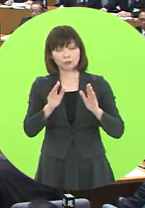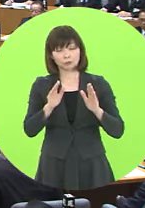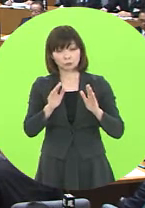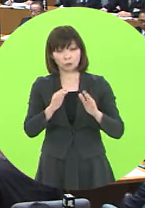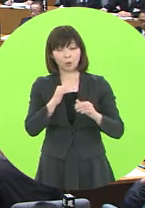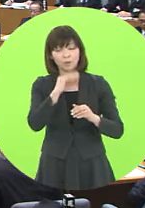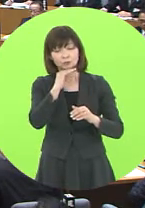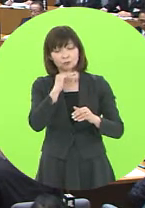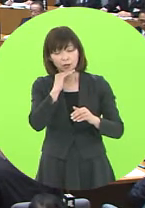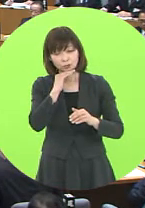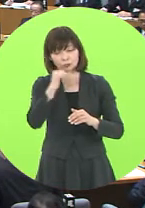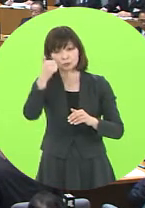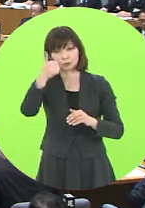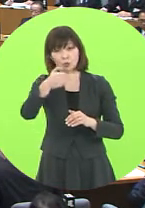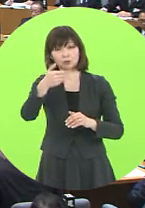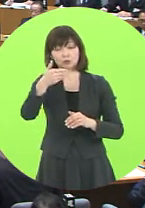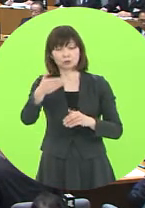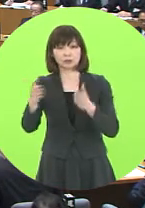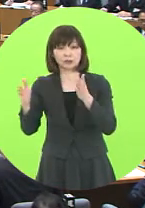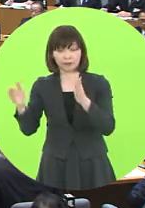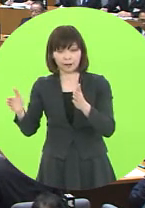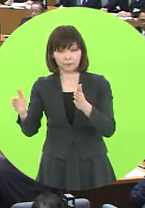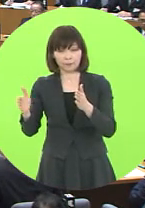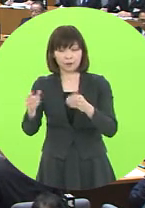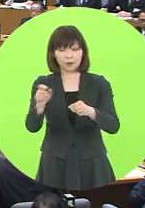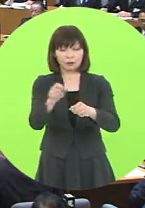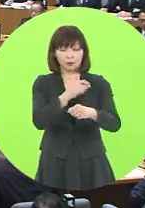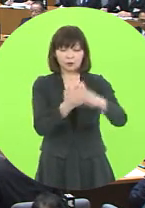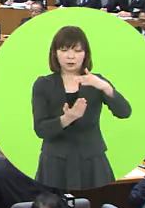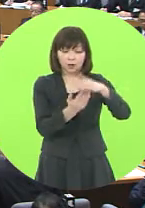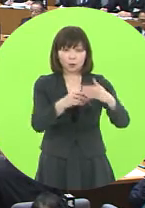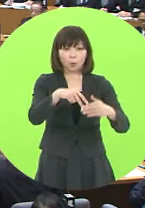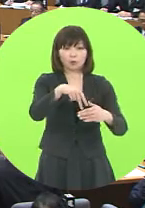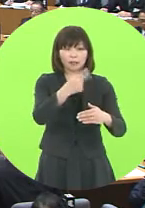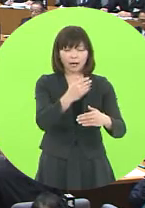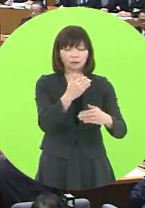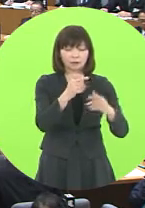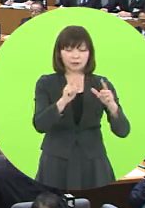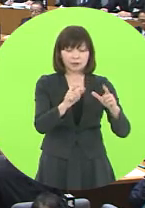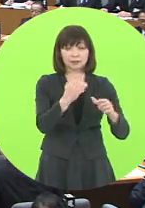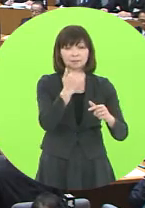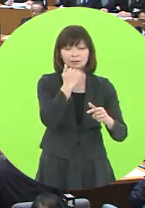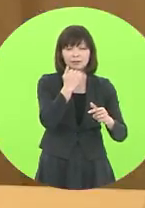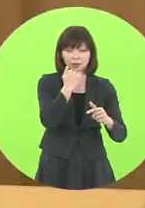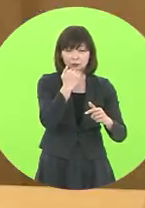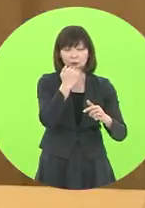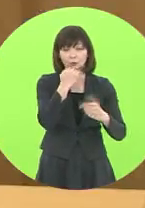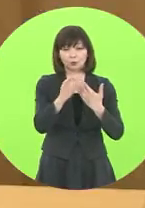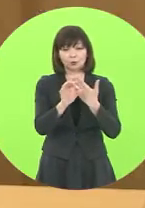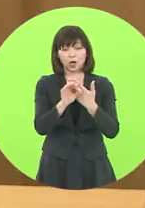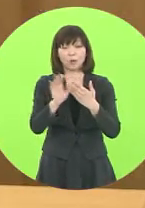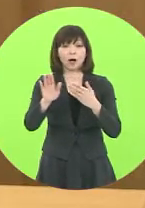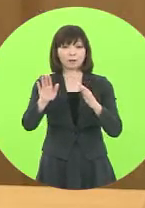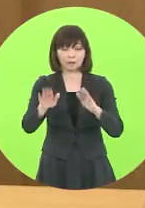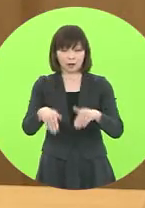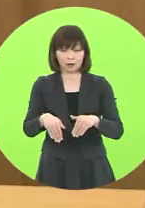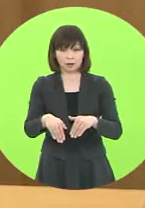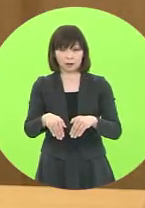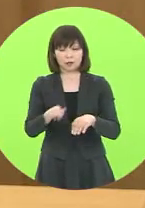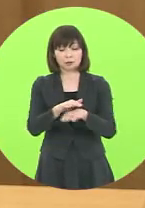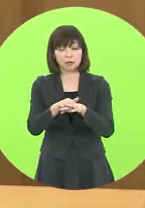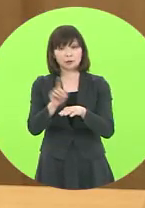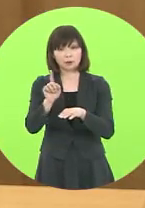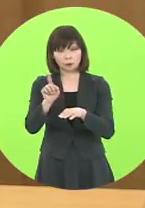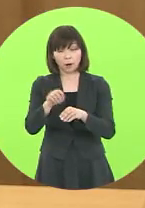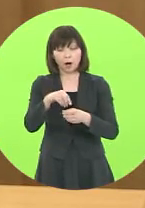59日、中には200日以上も待たなければ受講できない事例もあったとのことです。大切なのが、高齢者の